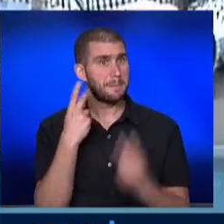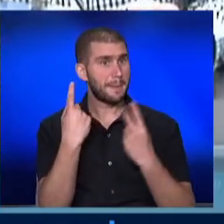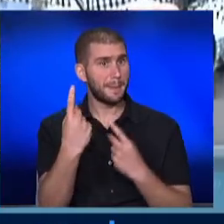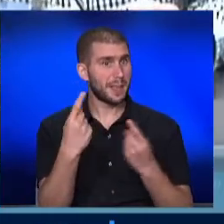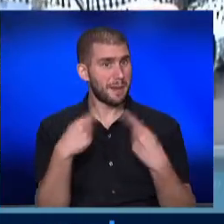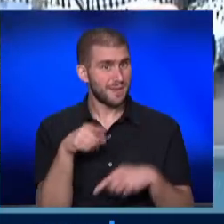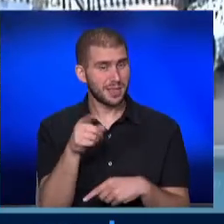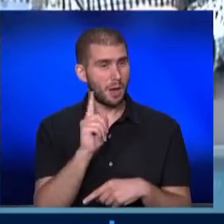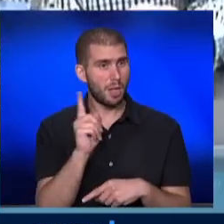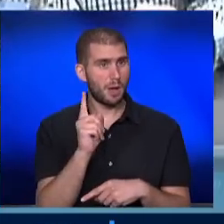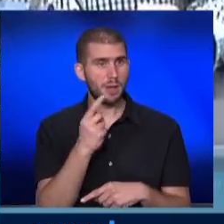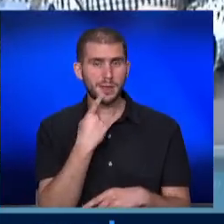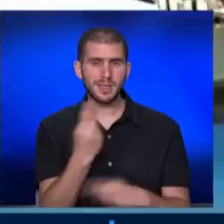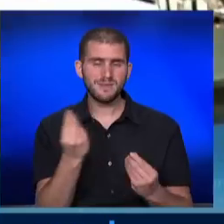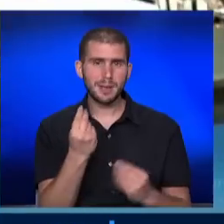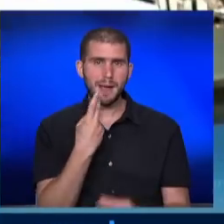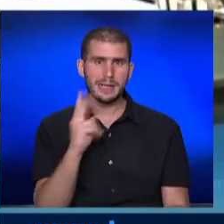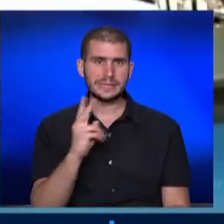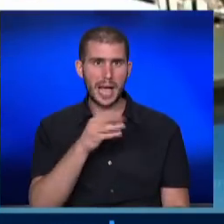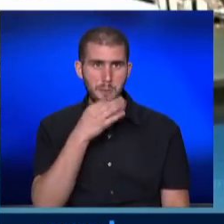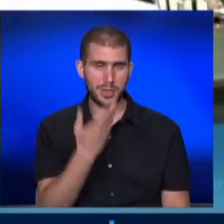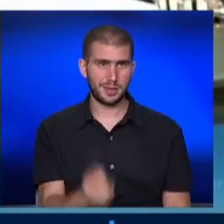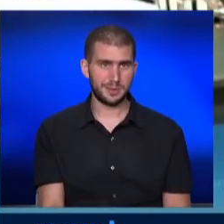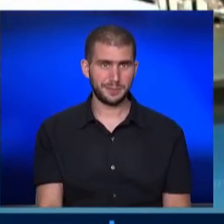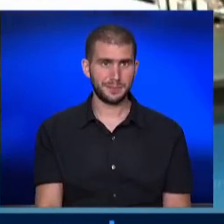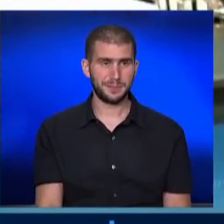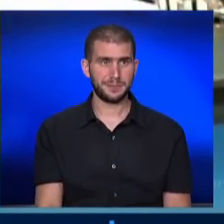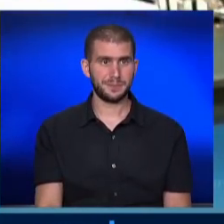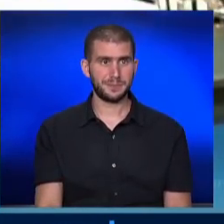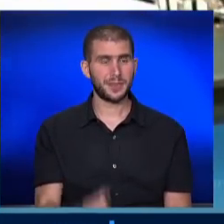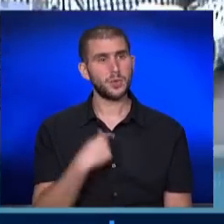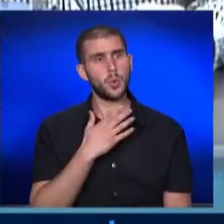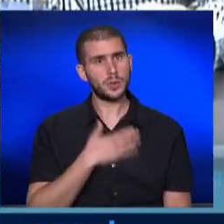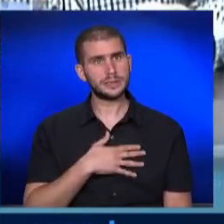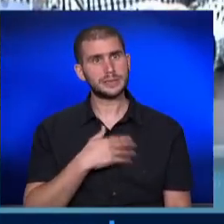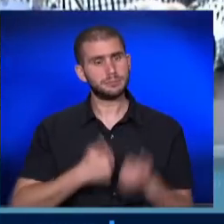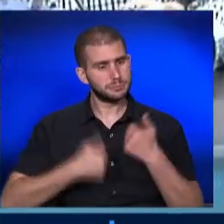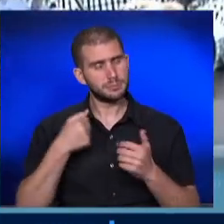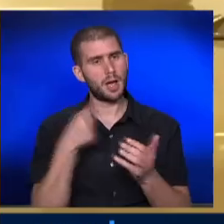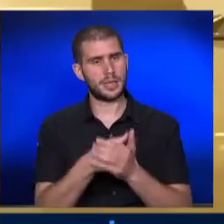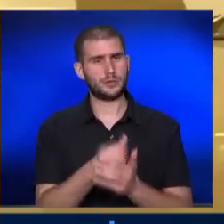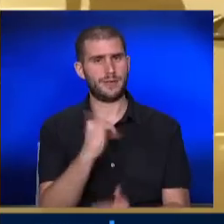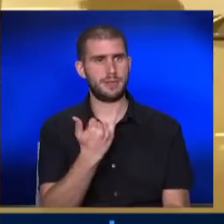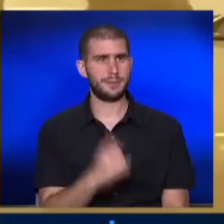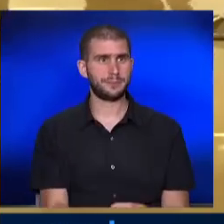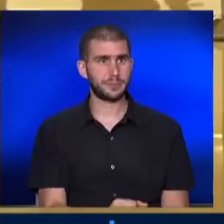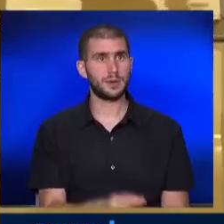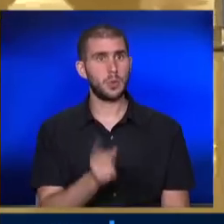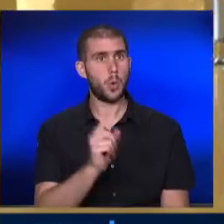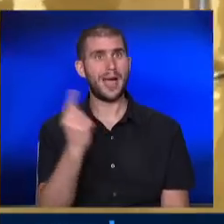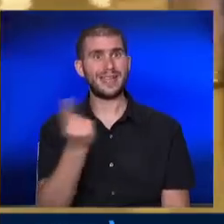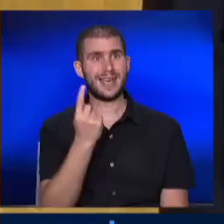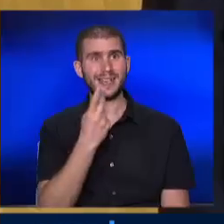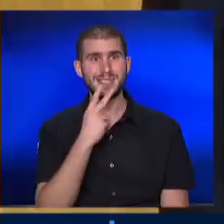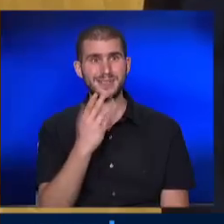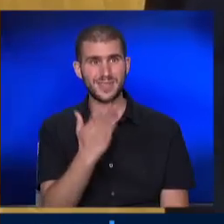שבמעמדך בוועדה לא תגרר לצרות פוליטיות. אנחנו כן רוצים לרוץ עד הסוף. והוא לא היחיד שמבטיח